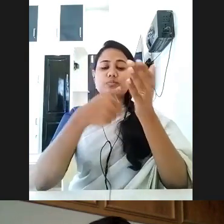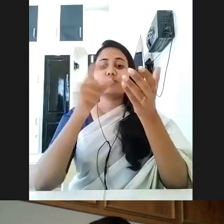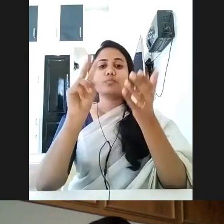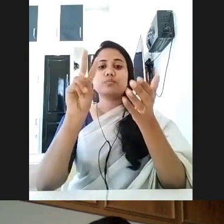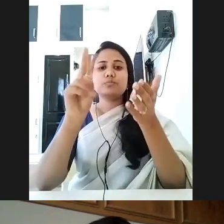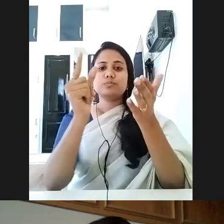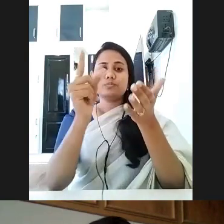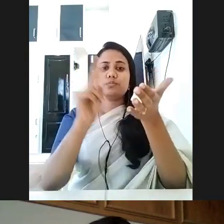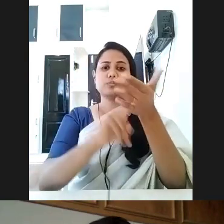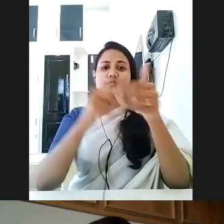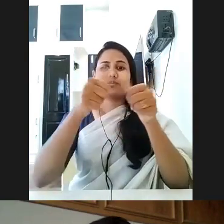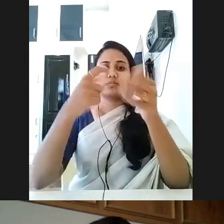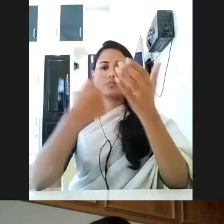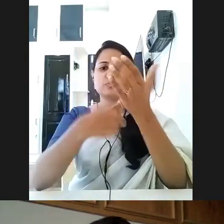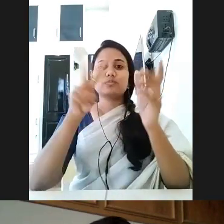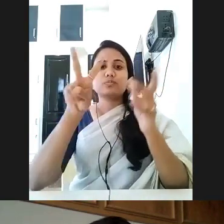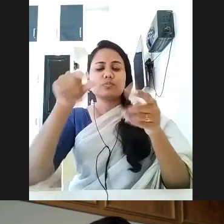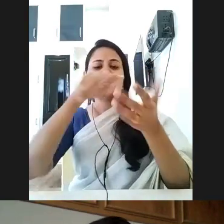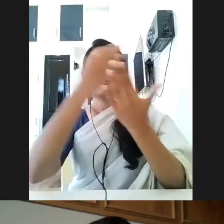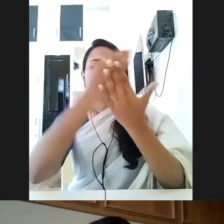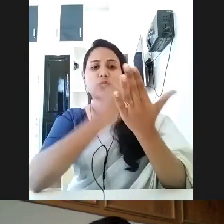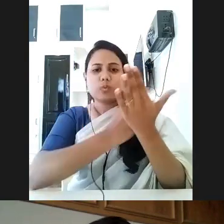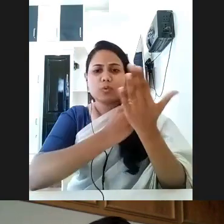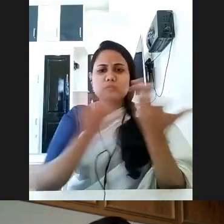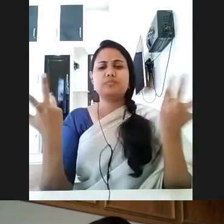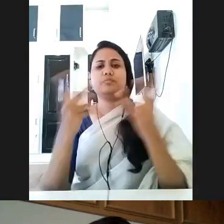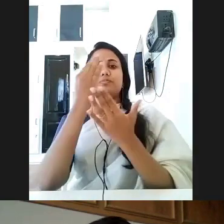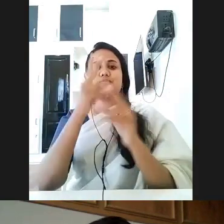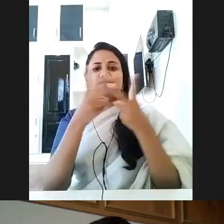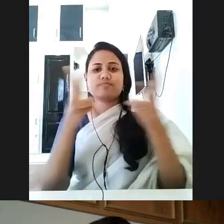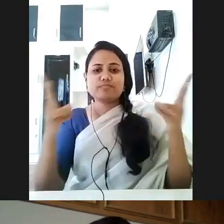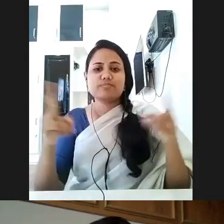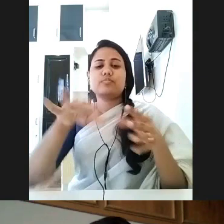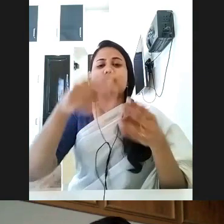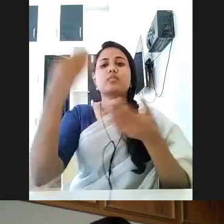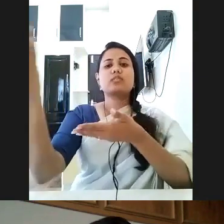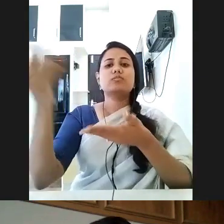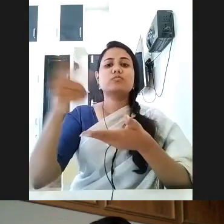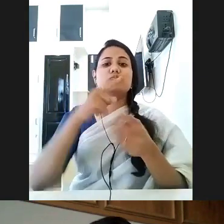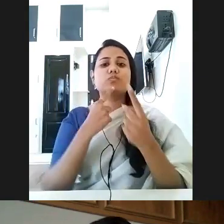നൂതന ചികിത്സാ രീതികളെ കുറിച്ചും സംസാരിക്കാൻ ഇന്നിവിടെ എത്തിച്ചേർന്നിരിക്കുന്നത്